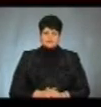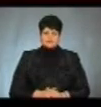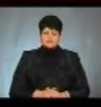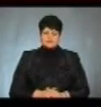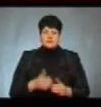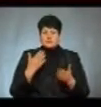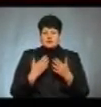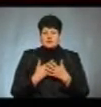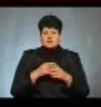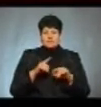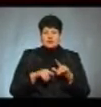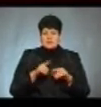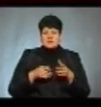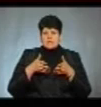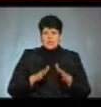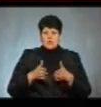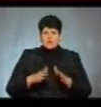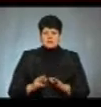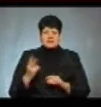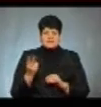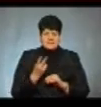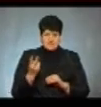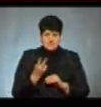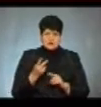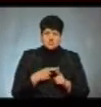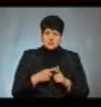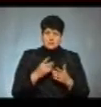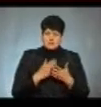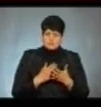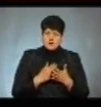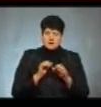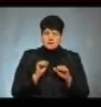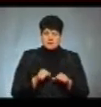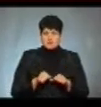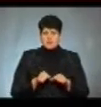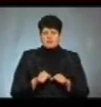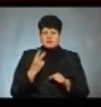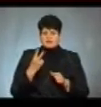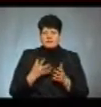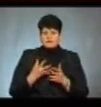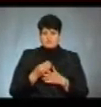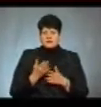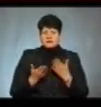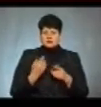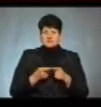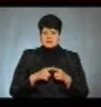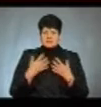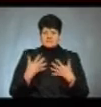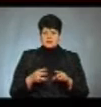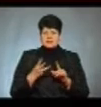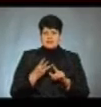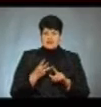Якщо, припустимо, у родині народжується двійня, чи має право ця родина на дві виплати, якщо це вже третя